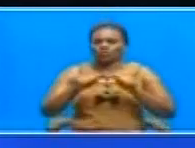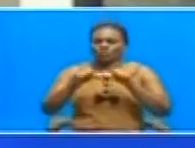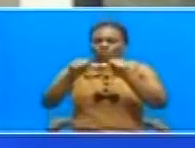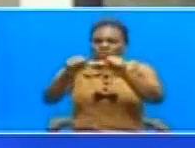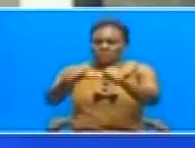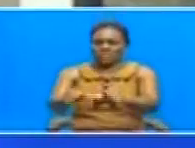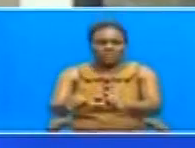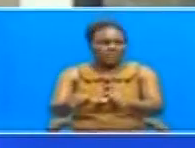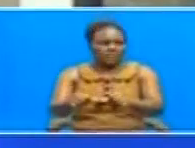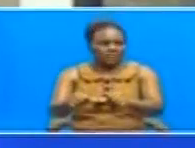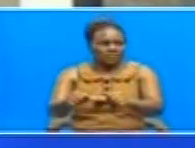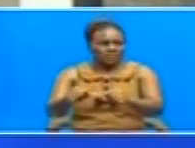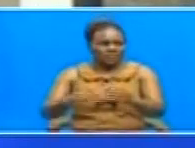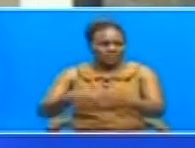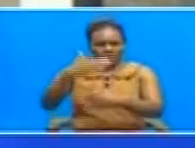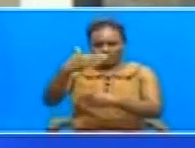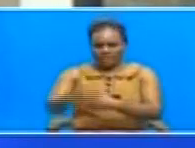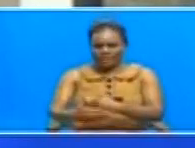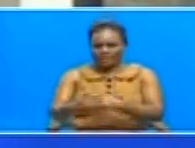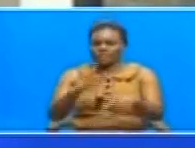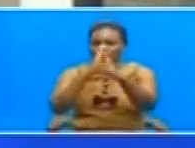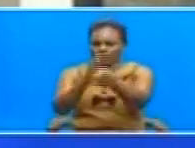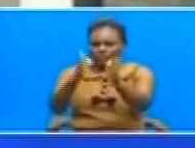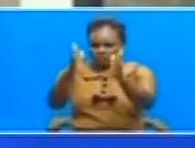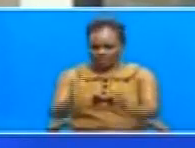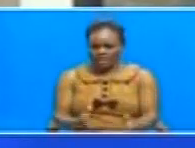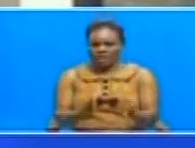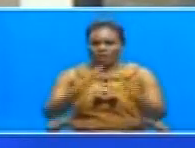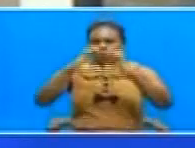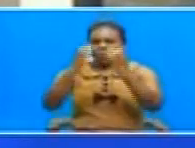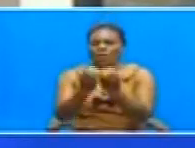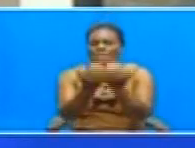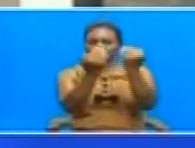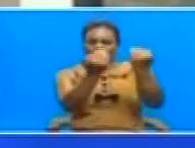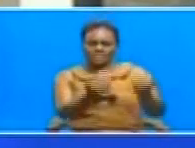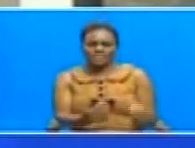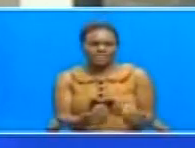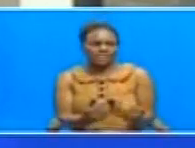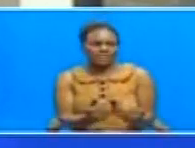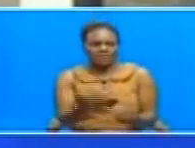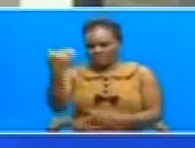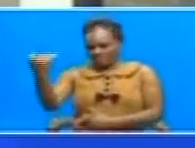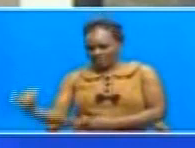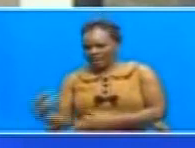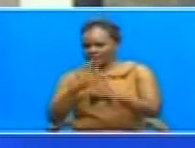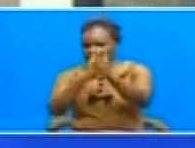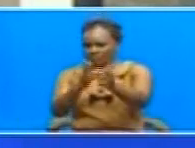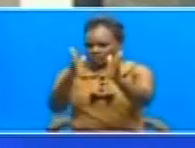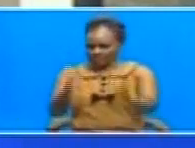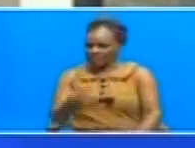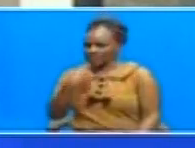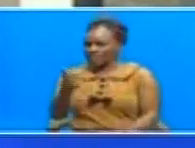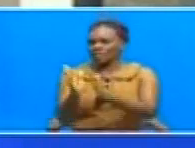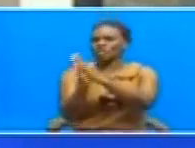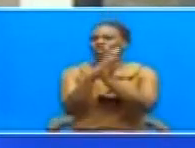kujiendeleza. The world needs the next crop of journalists. The world needs the next crop of journalists. Young journalists who will tell